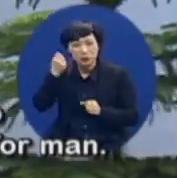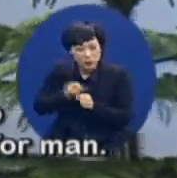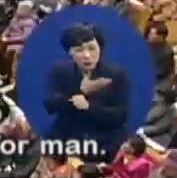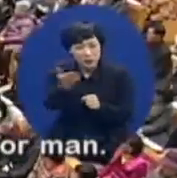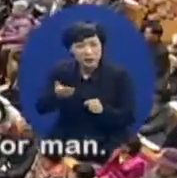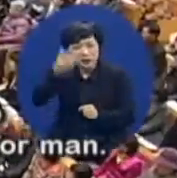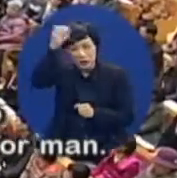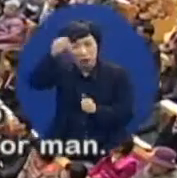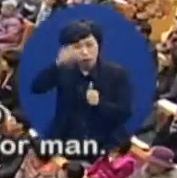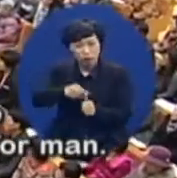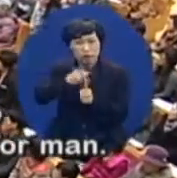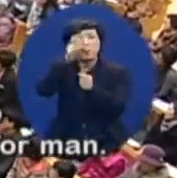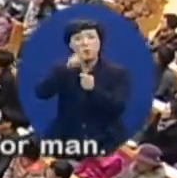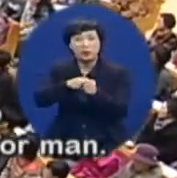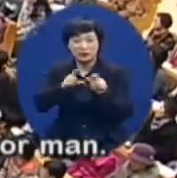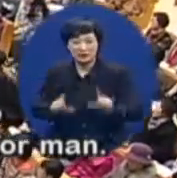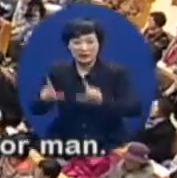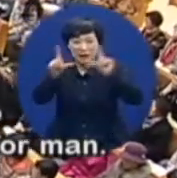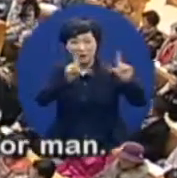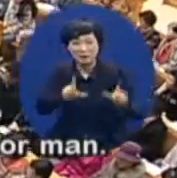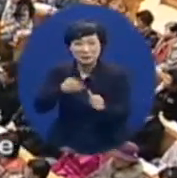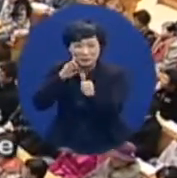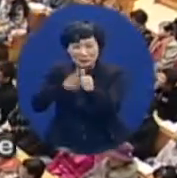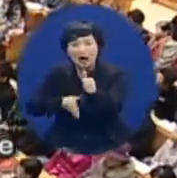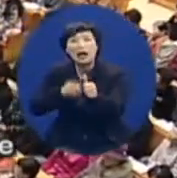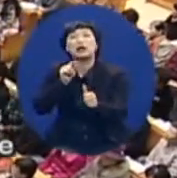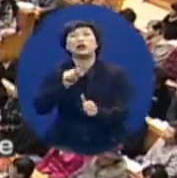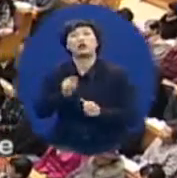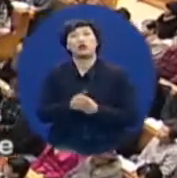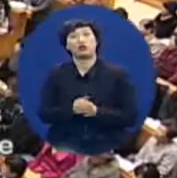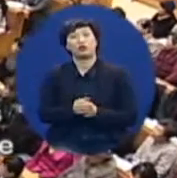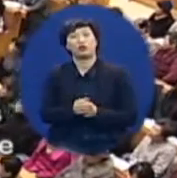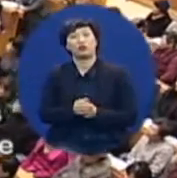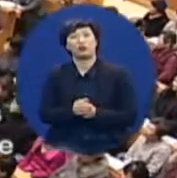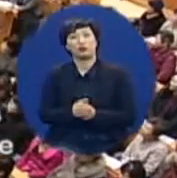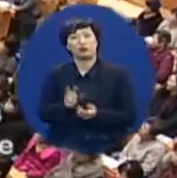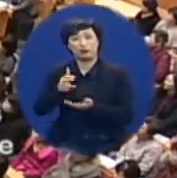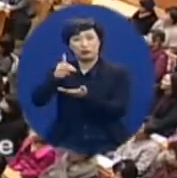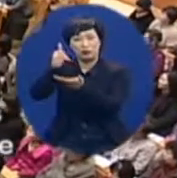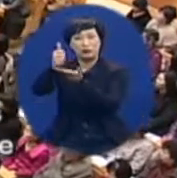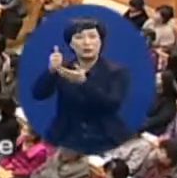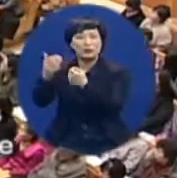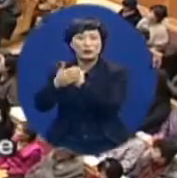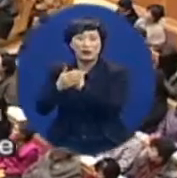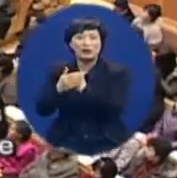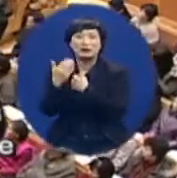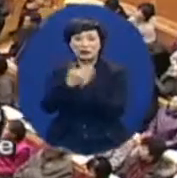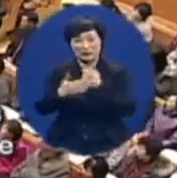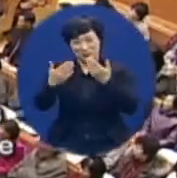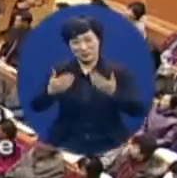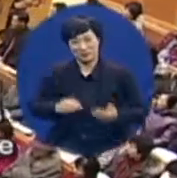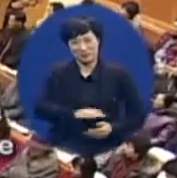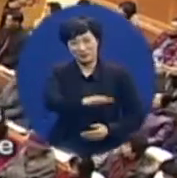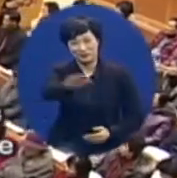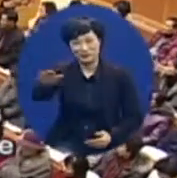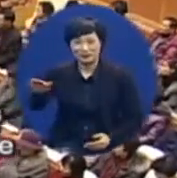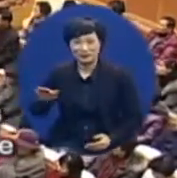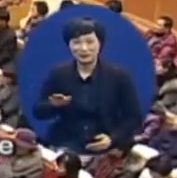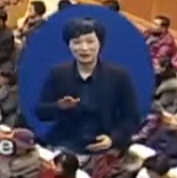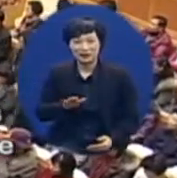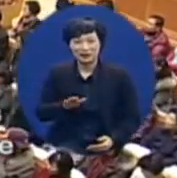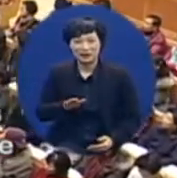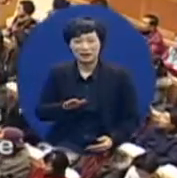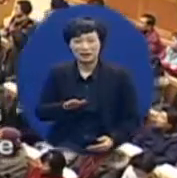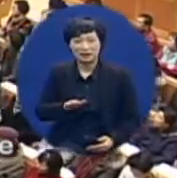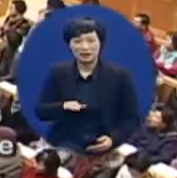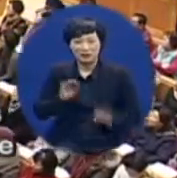살자 아멘 이것이 그분으로부터 은혜받은 자가